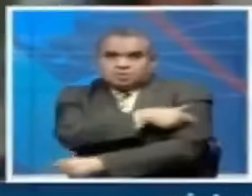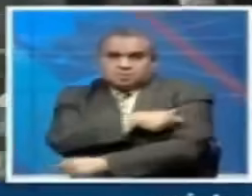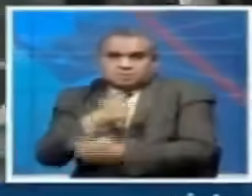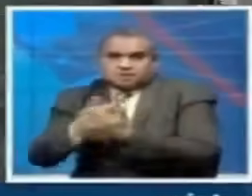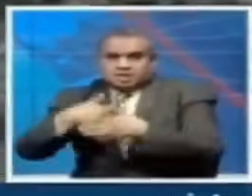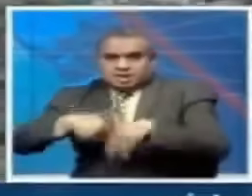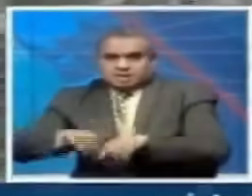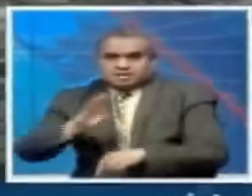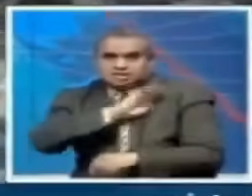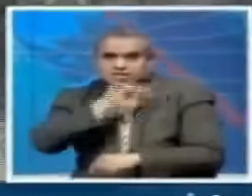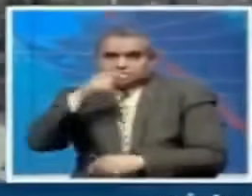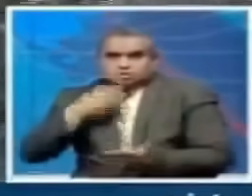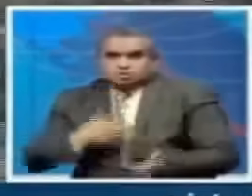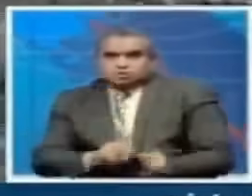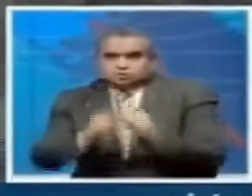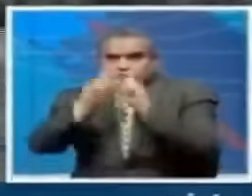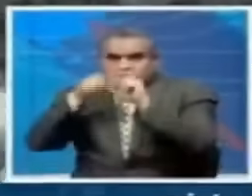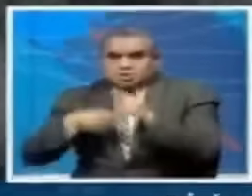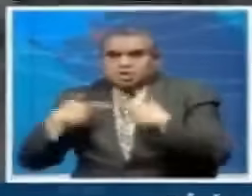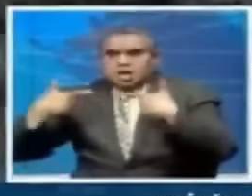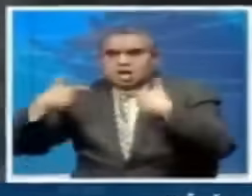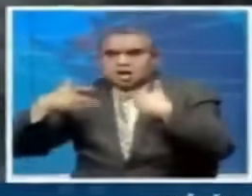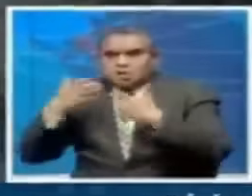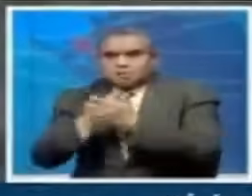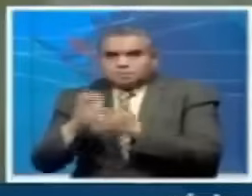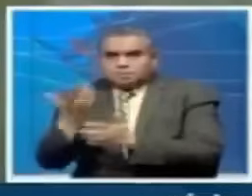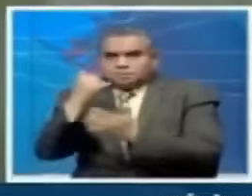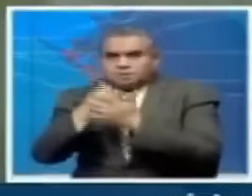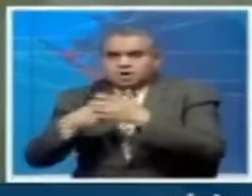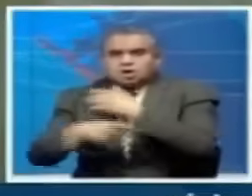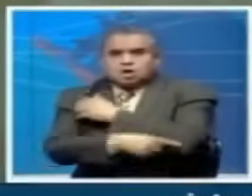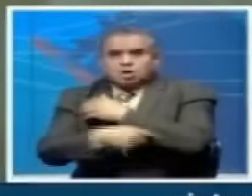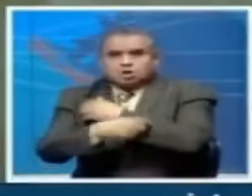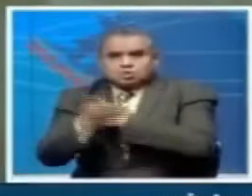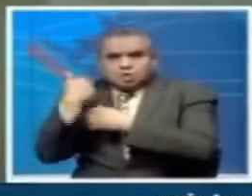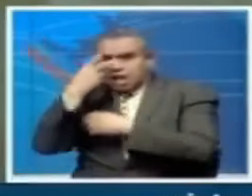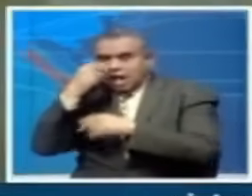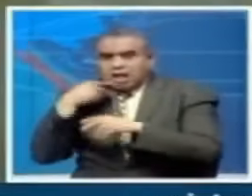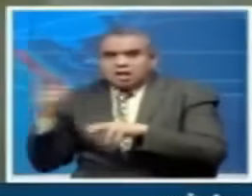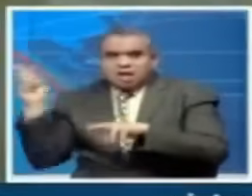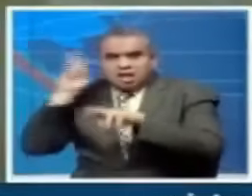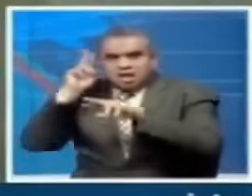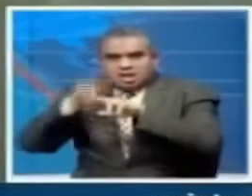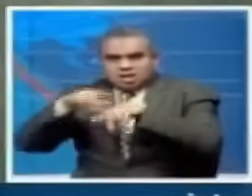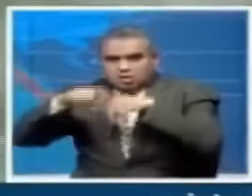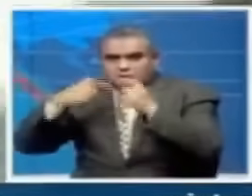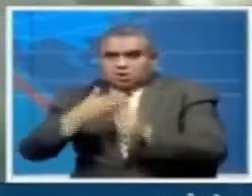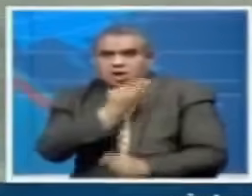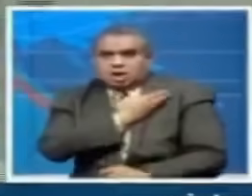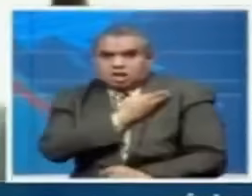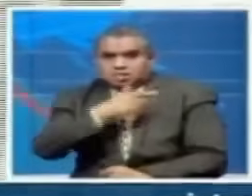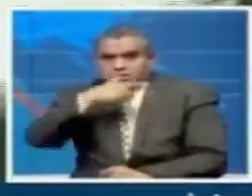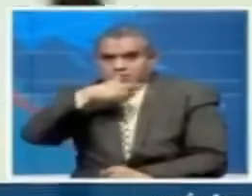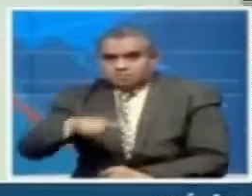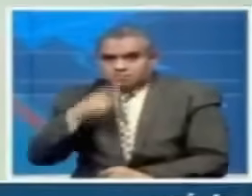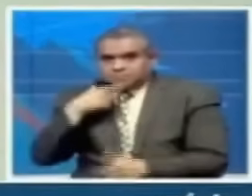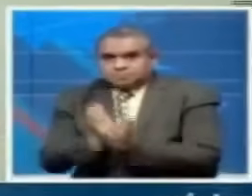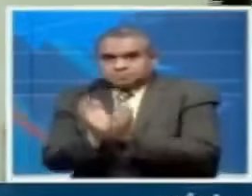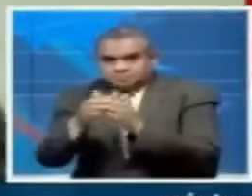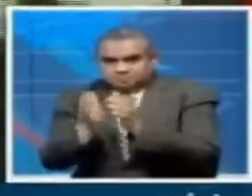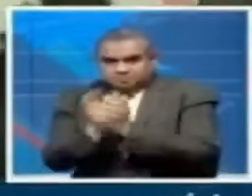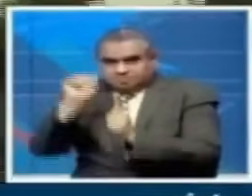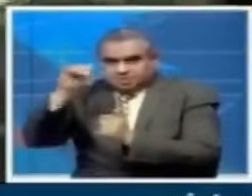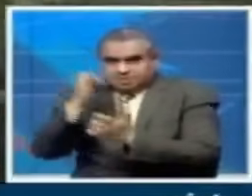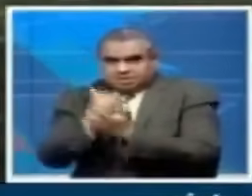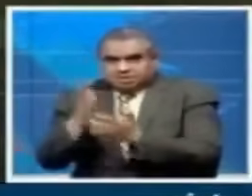في مجلسها العسكري استشهدوا في الحرب التي تخوضها منذ أسابيع ضد إسرائيل في قطاع غزة. وأوضحت الكتائب في بيان